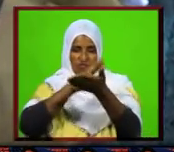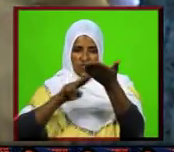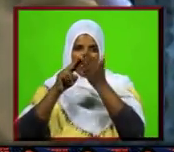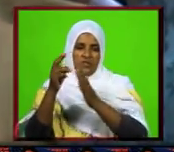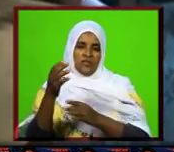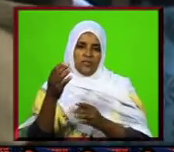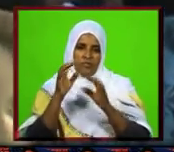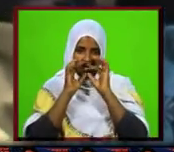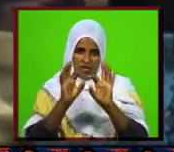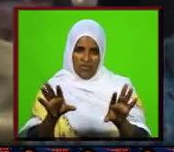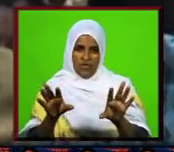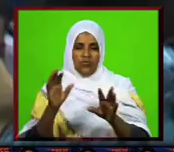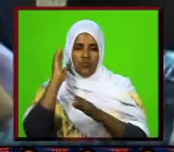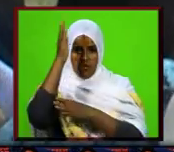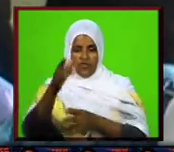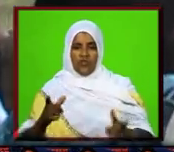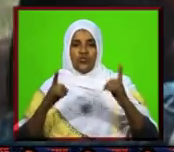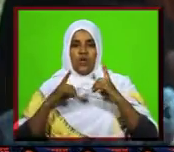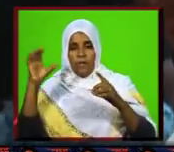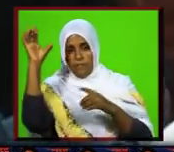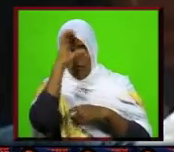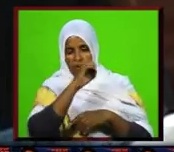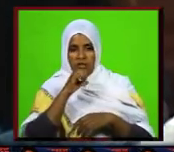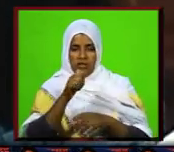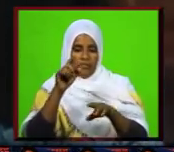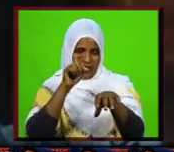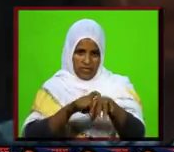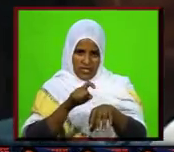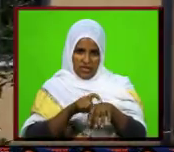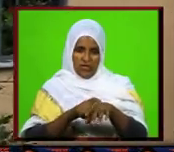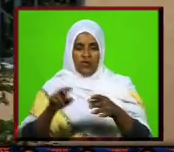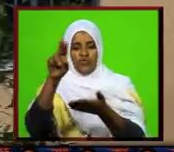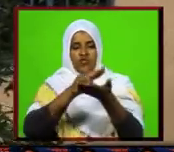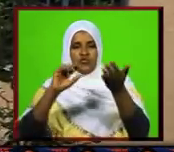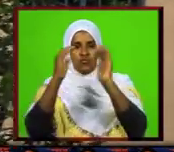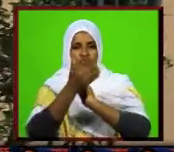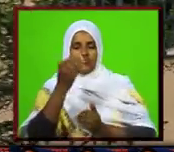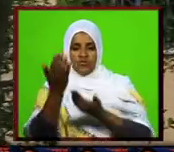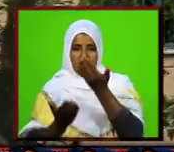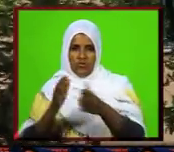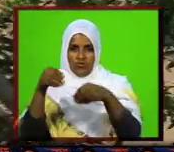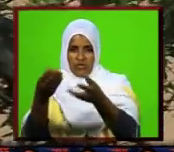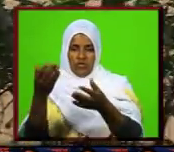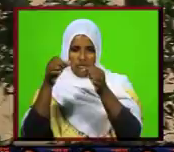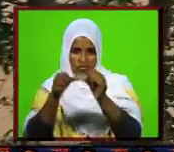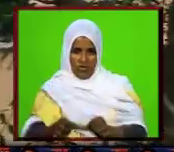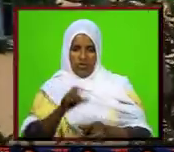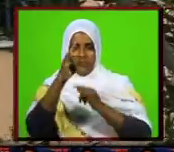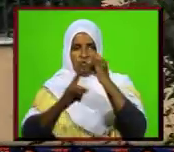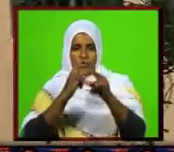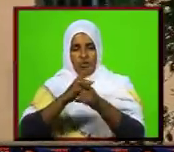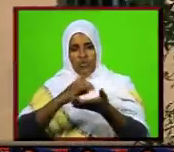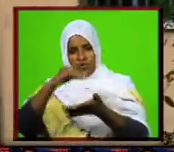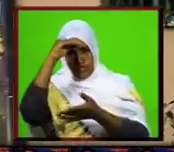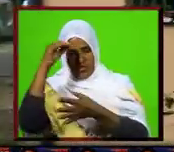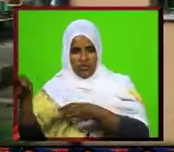ዩኒቨርሲቲ ባልነበረበት ወደፊትም ይኖራል ተብሎ ባልተገመተበት ጊዜ ዩኒቨርሲቲ ሆኖ ሲያገለግል የቆየም